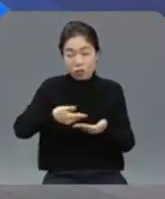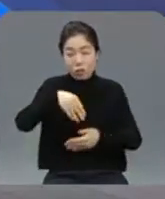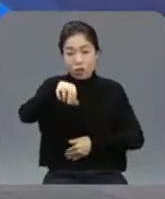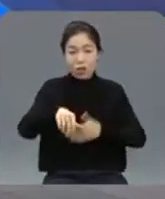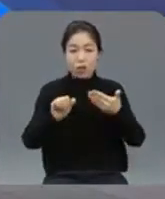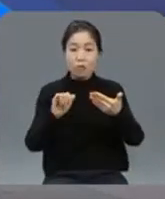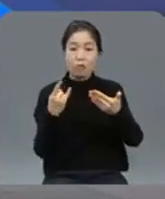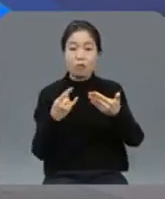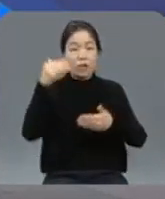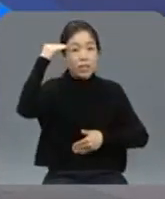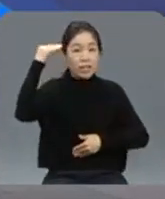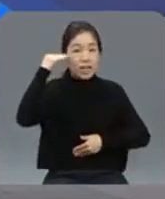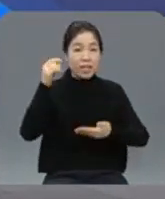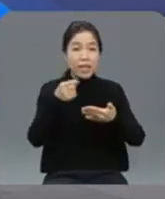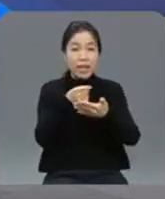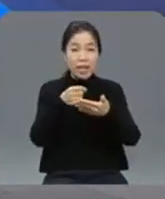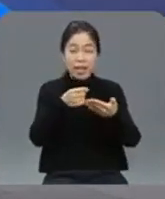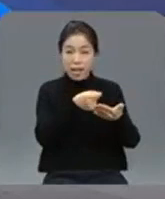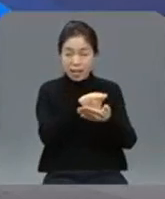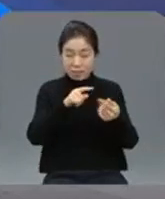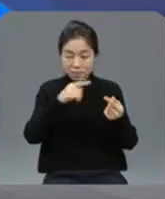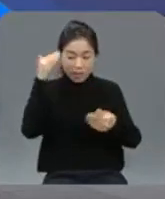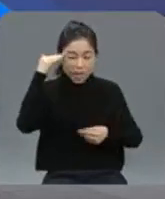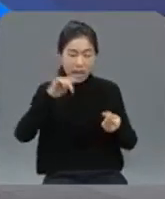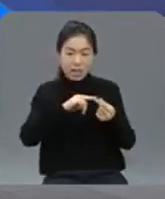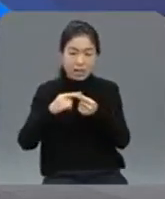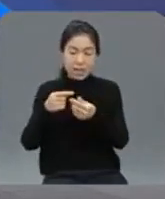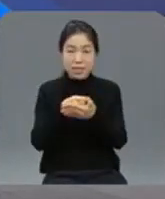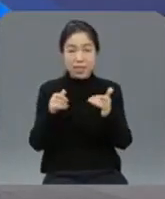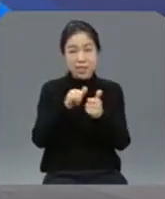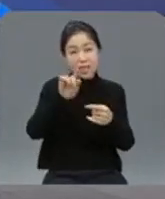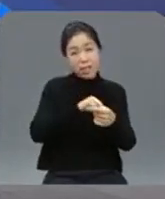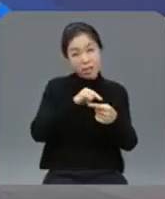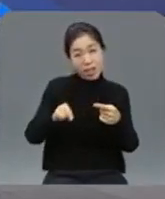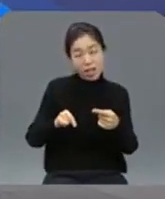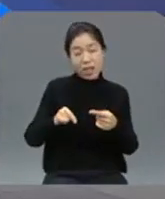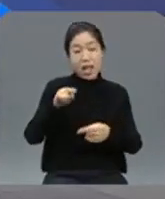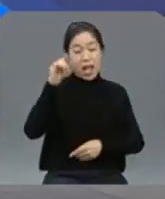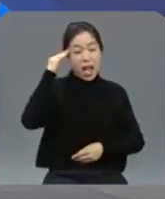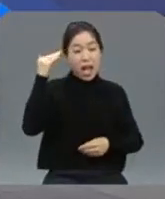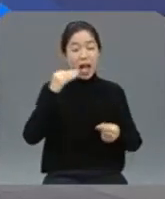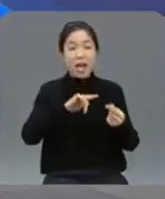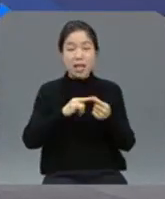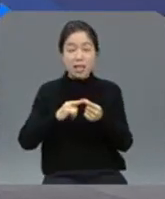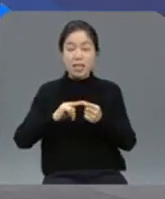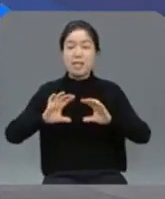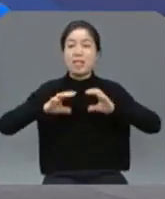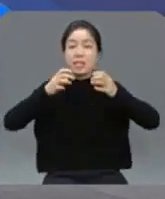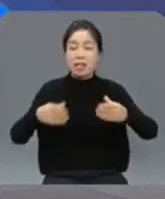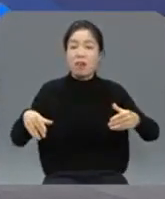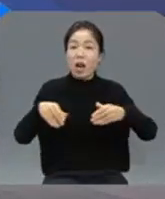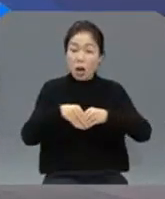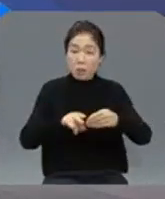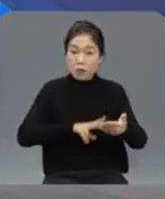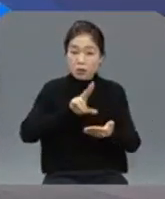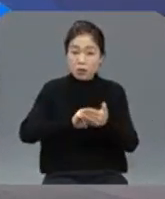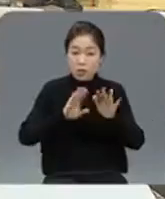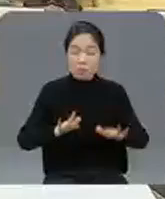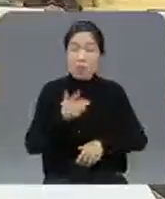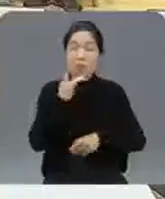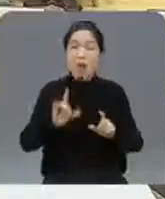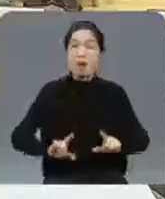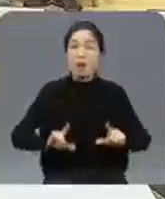9회 세계 한글 작가 대회가 한글 세계화 화합하다 주제로 이번 주 화요일 광주에서